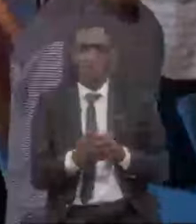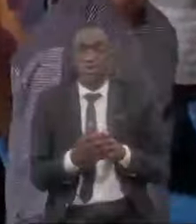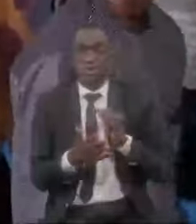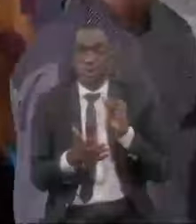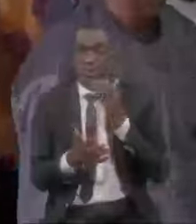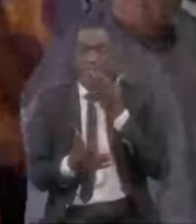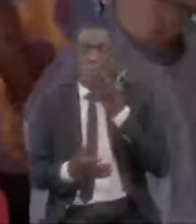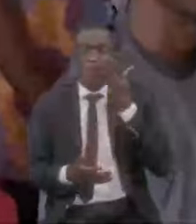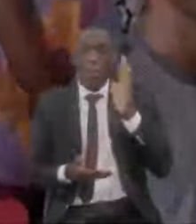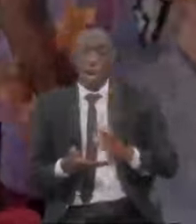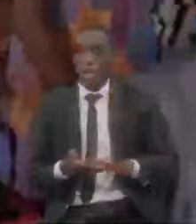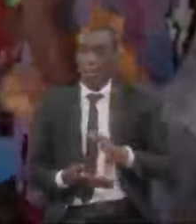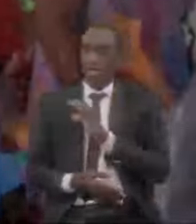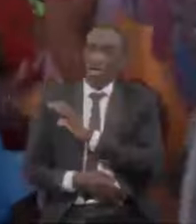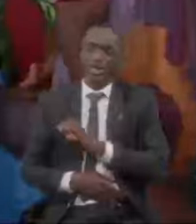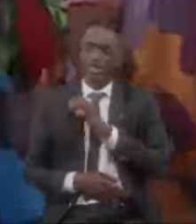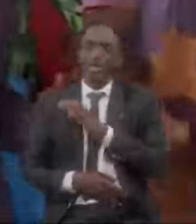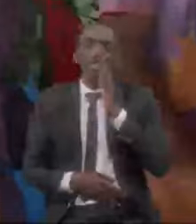Le mauvais caractère va te ruiner.